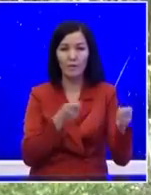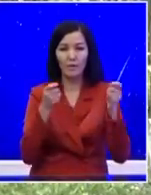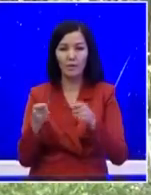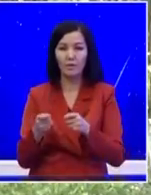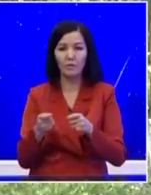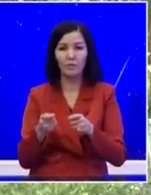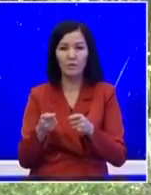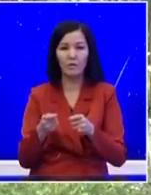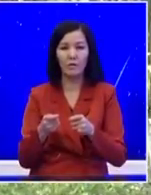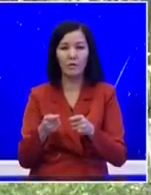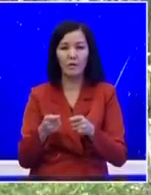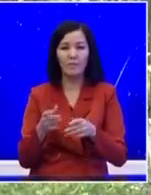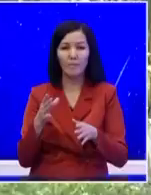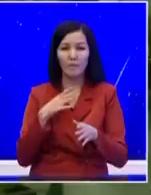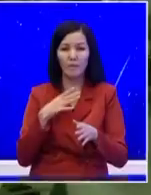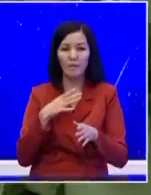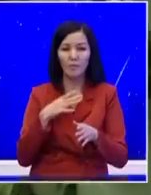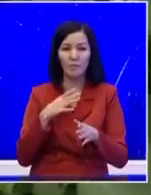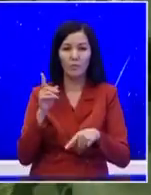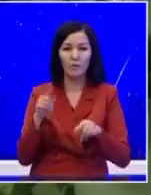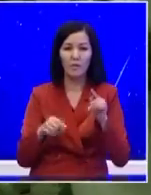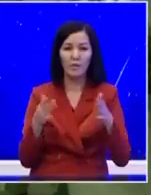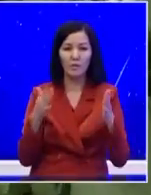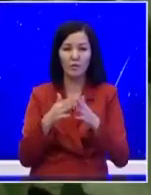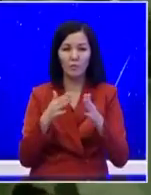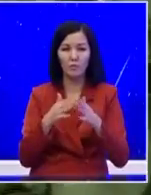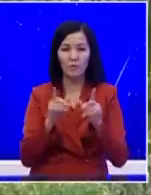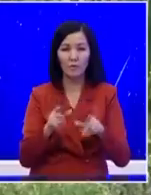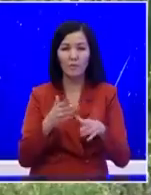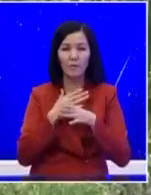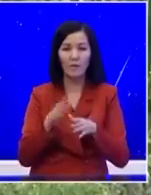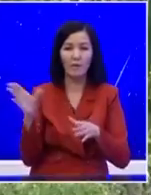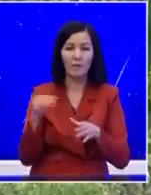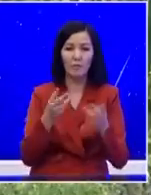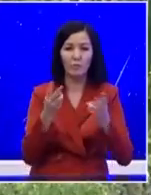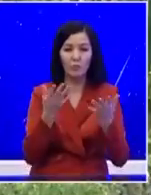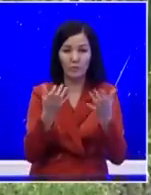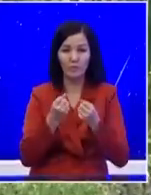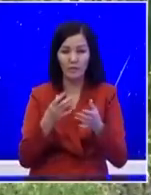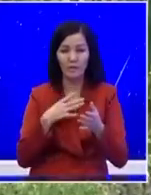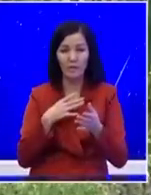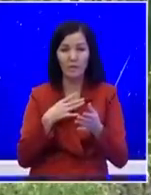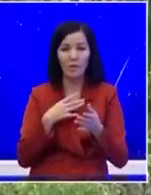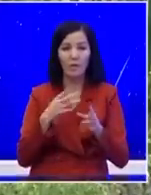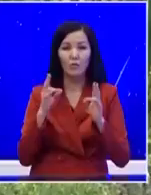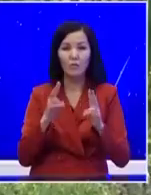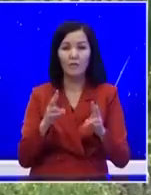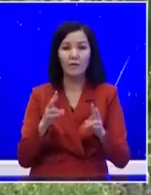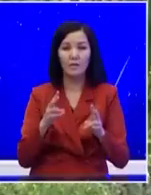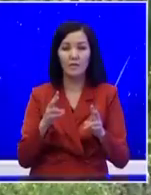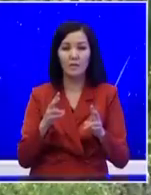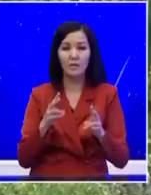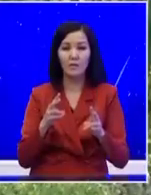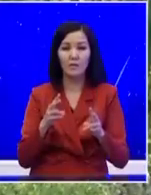чуть ли не в хоромы. То есть у некоторых людей такая позиция. Раз помогают всем, почему бы и мне не урвать? Но ведь неравнодушные люди